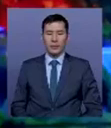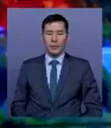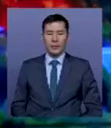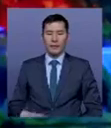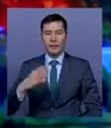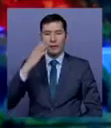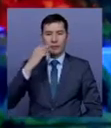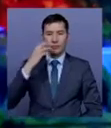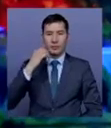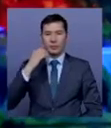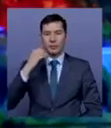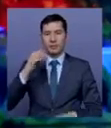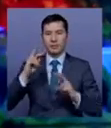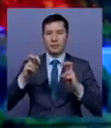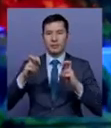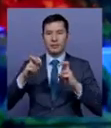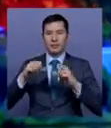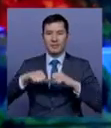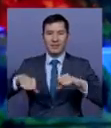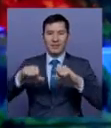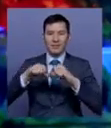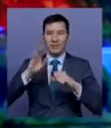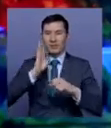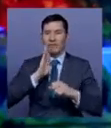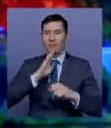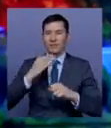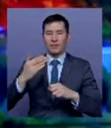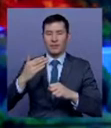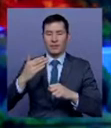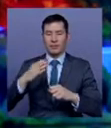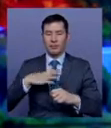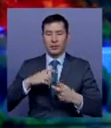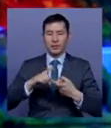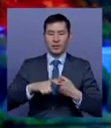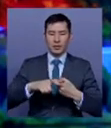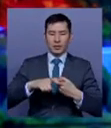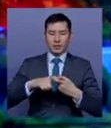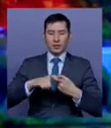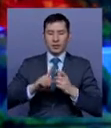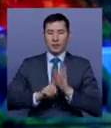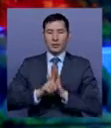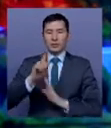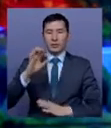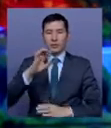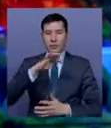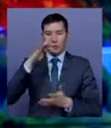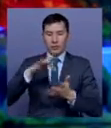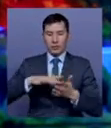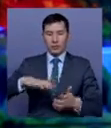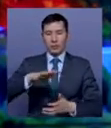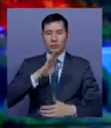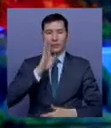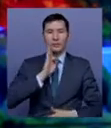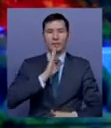Алматыда әйелдер қоғамдастықтарының белсенділері гендерлік теңдік мәселесін мәдениет саласынан бастауды ұсынды. Мегаполистің нәзік жандылары